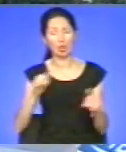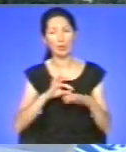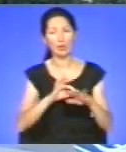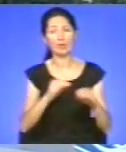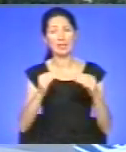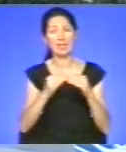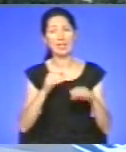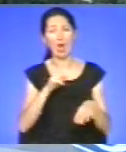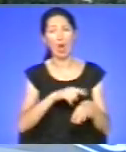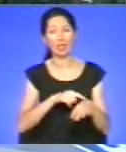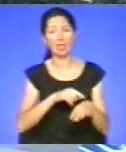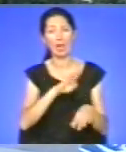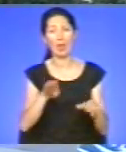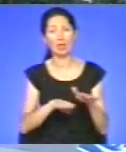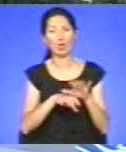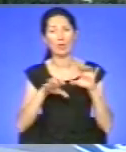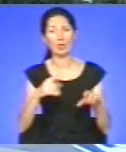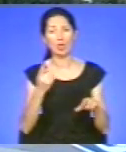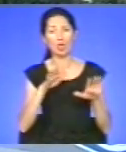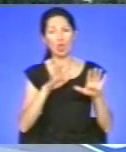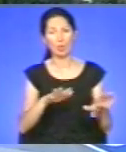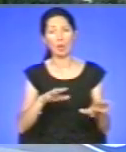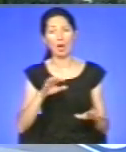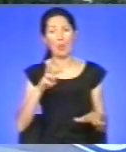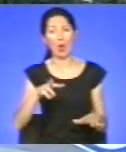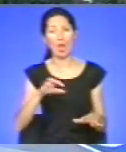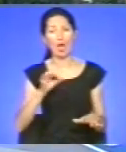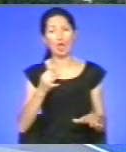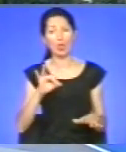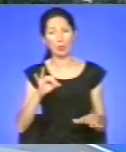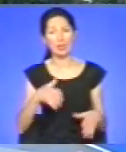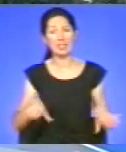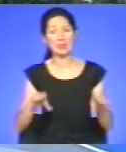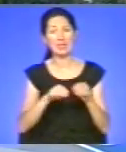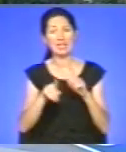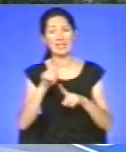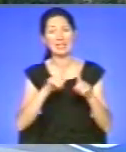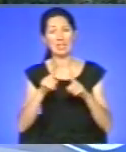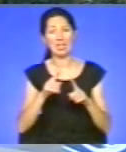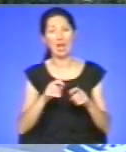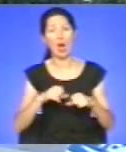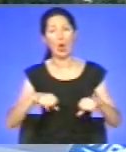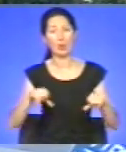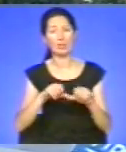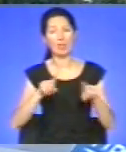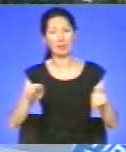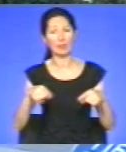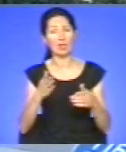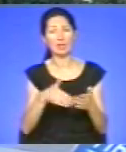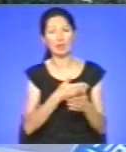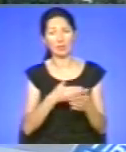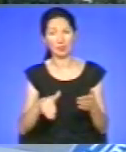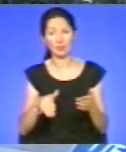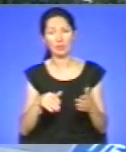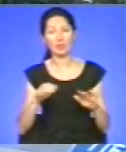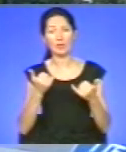під головуванням першого заступника Миколи Йосиповича спільне засідання комісії, створеної по ліквідації надзвичайної ситуації, та комісії з